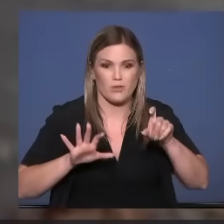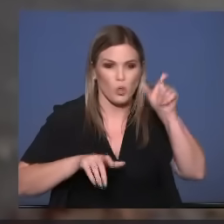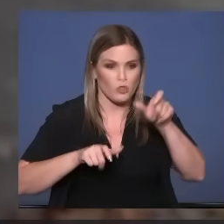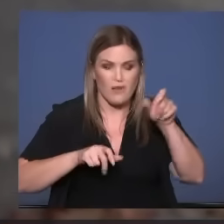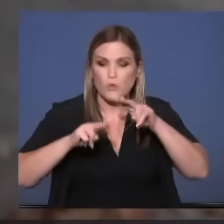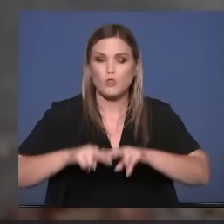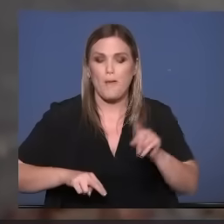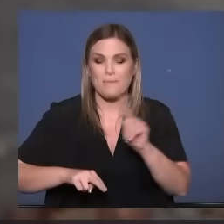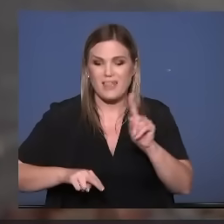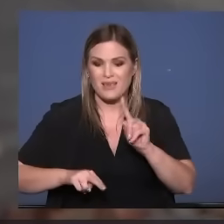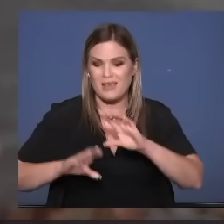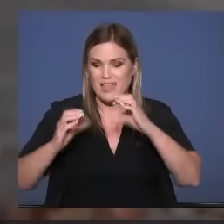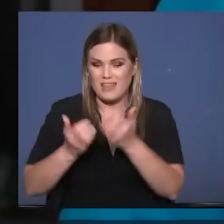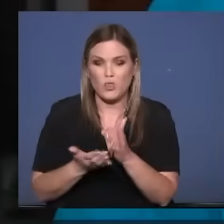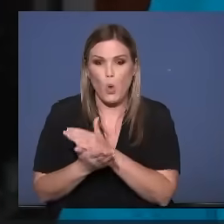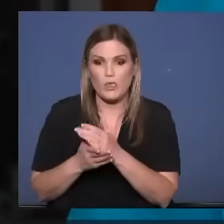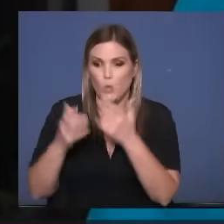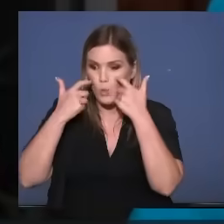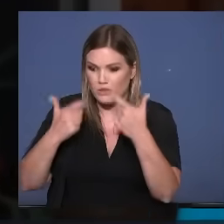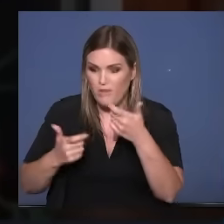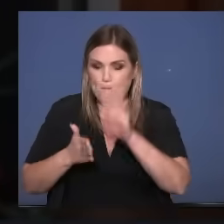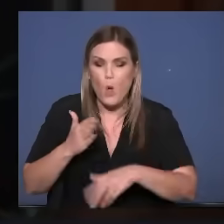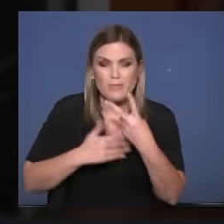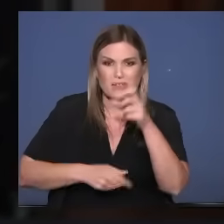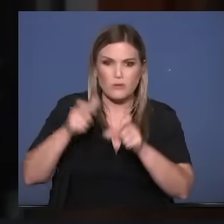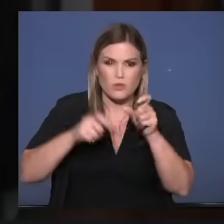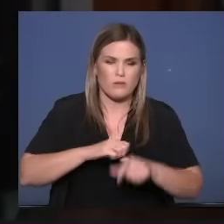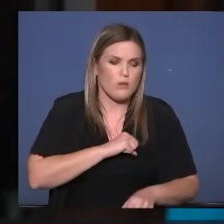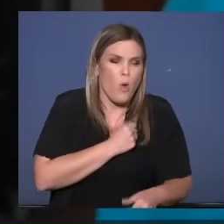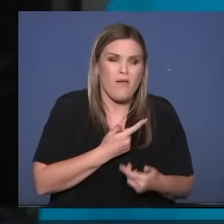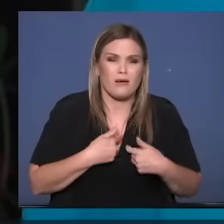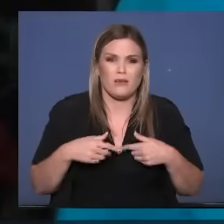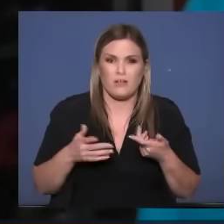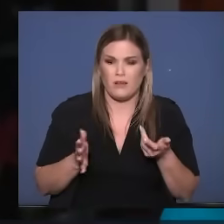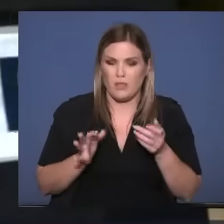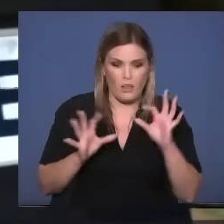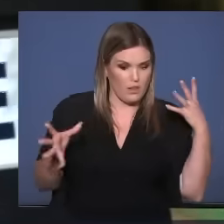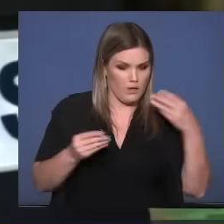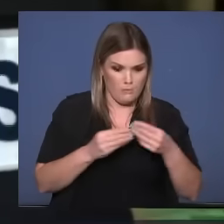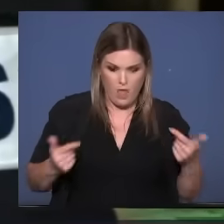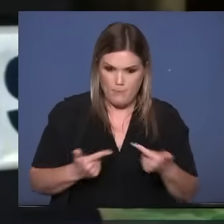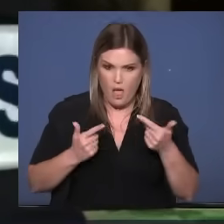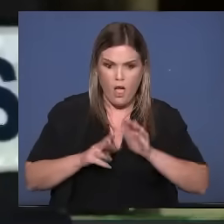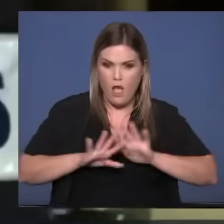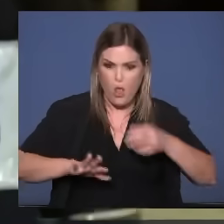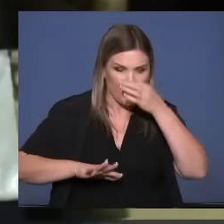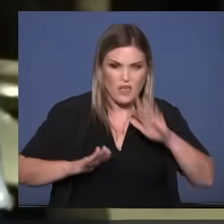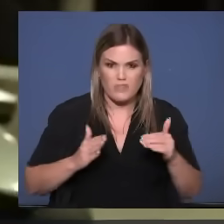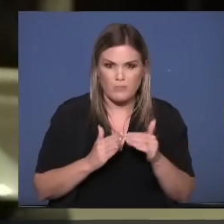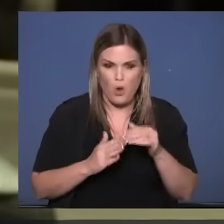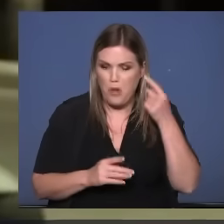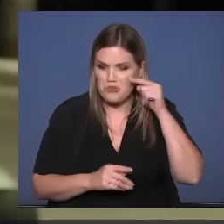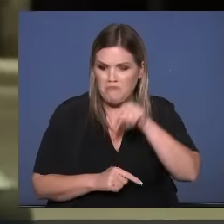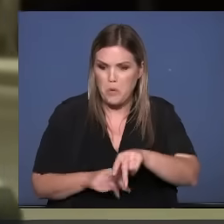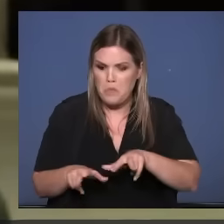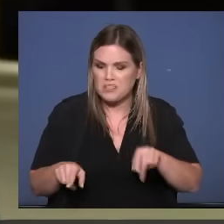מ-20 תושבים כואב לי אני טוען בשום מלחמה לא עזבתי את הבית לא חשבנו שנגיע למצב